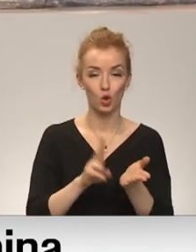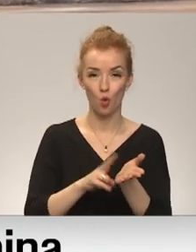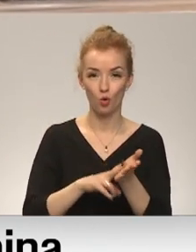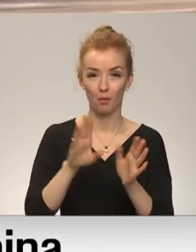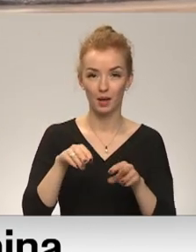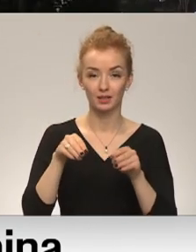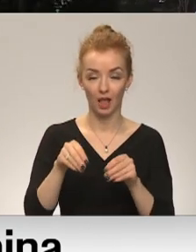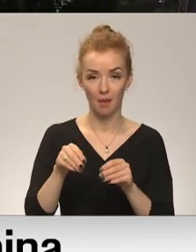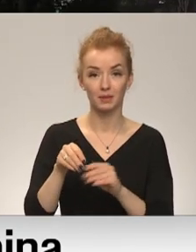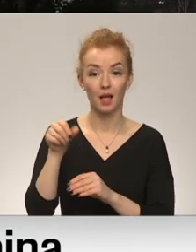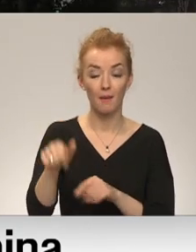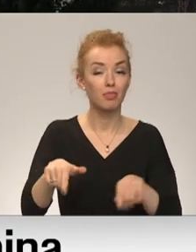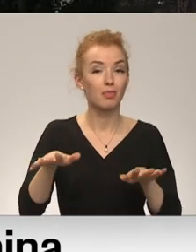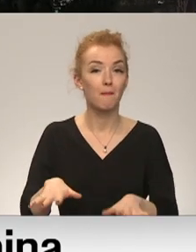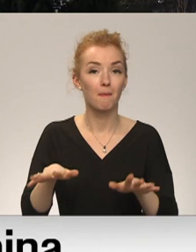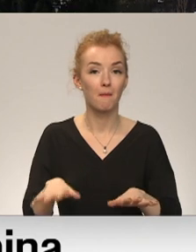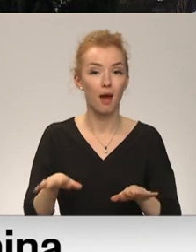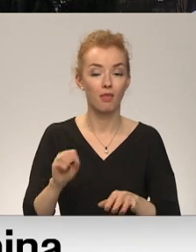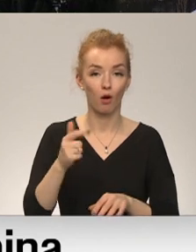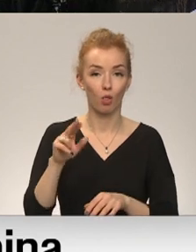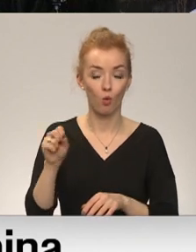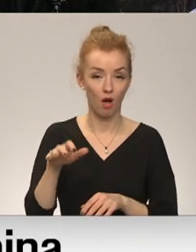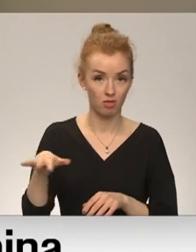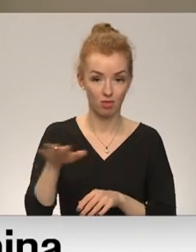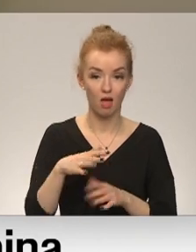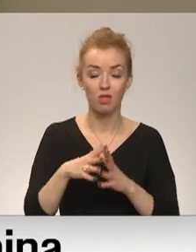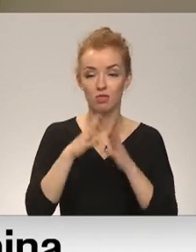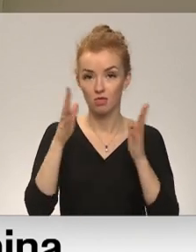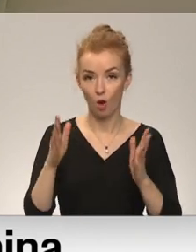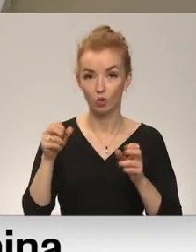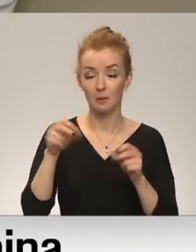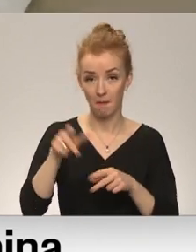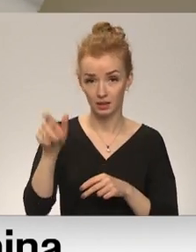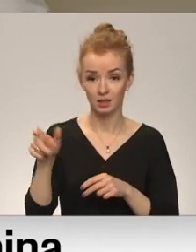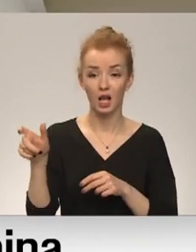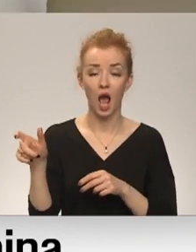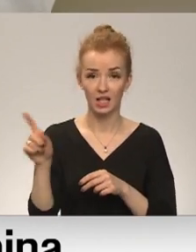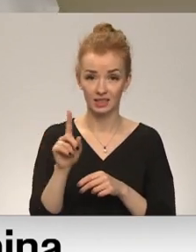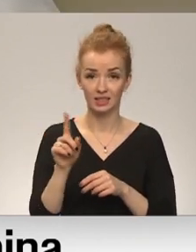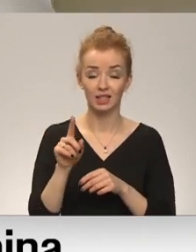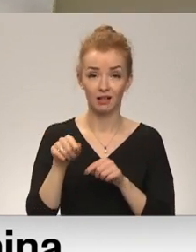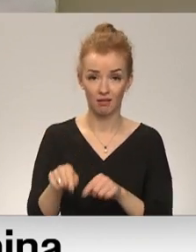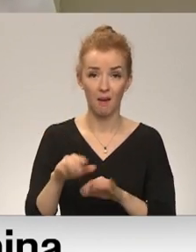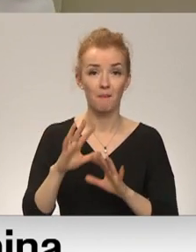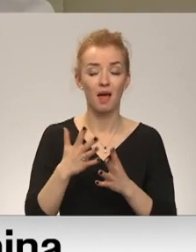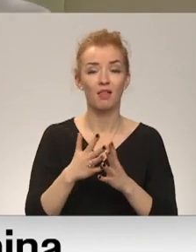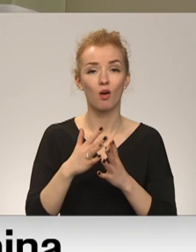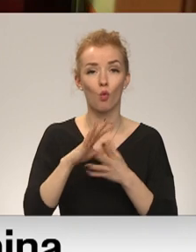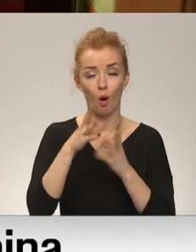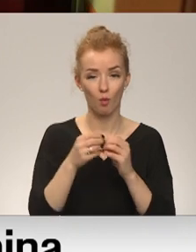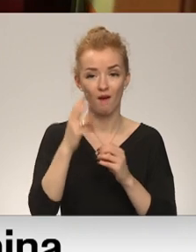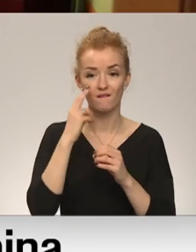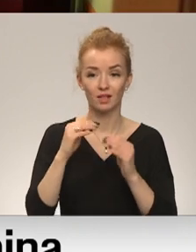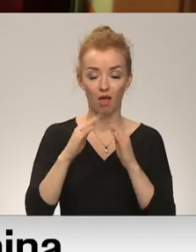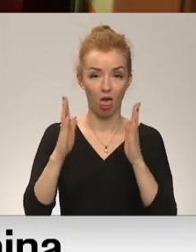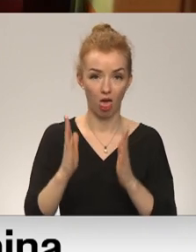zemi izdevies samaksāt šeit pat Aglonā. Daudzi speciālisti šeit joprojām sastopami, taču kopumā vecā domes ēka